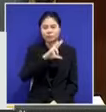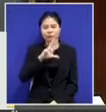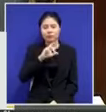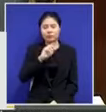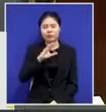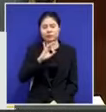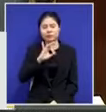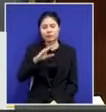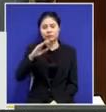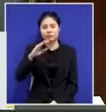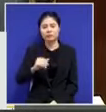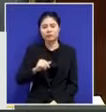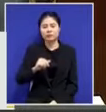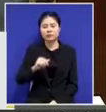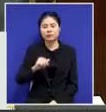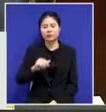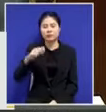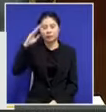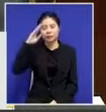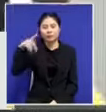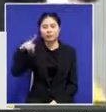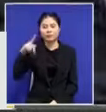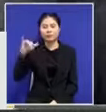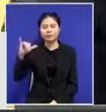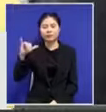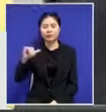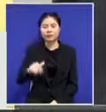พย์โรจนสุนัน พลเอกประยุทธ์จันทร์โอชาค่ะ